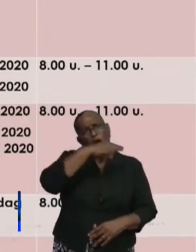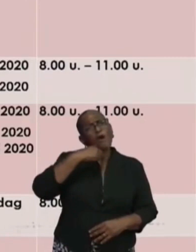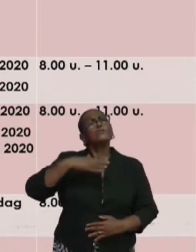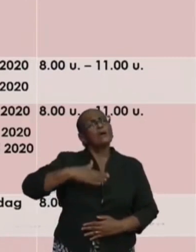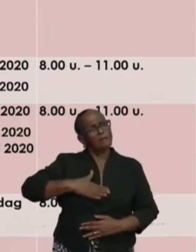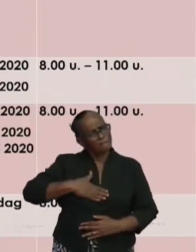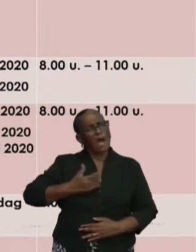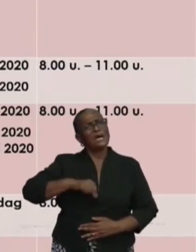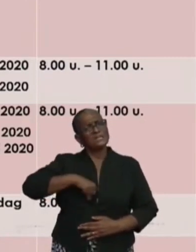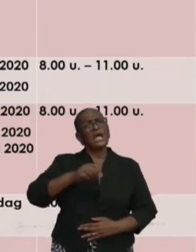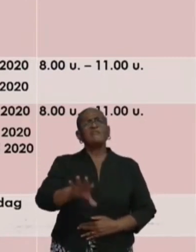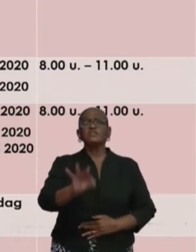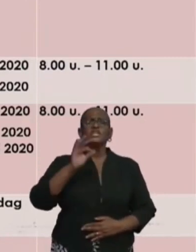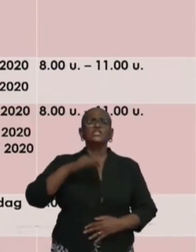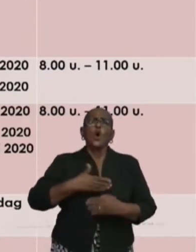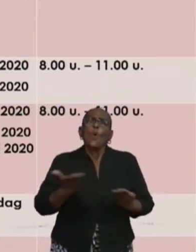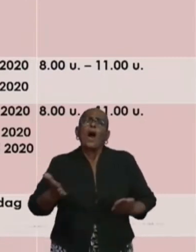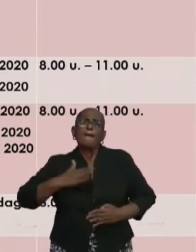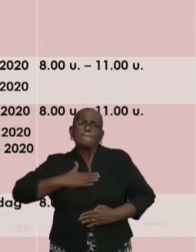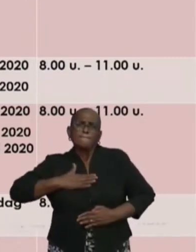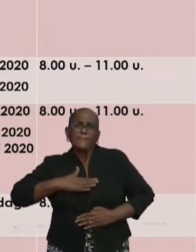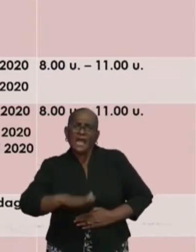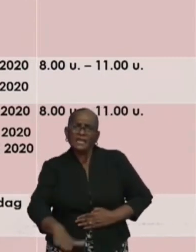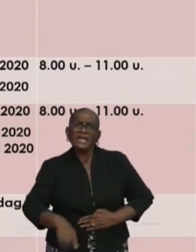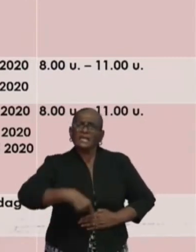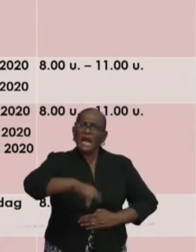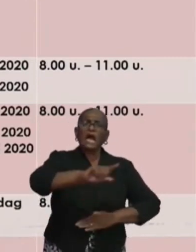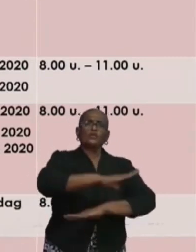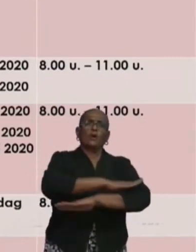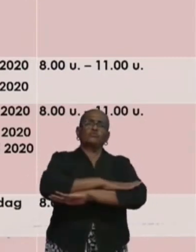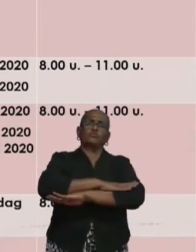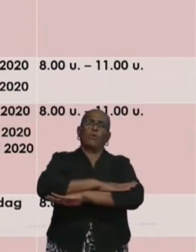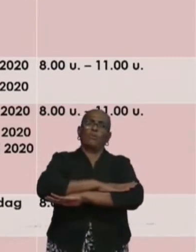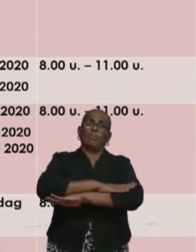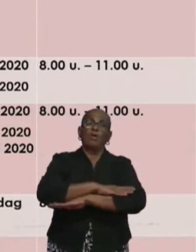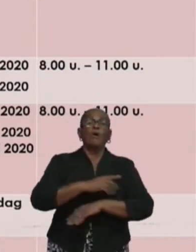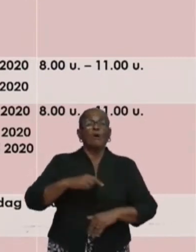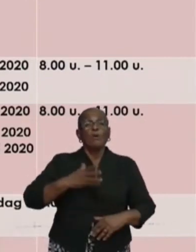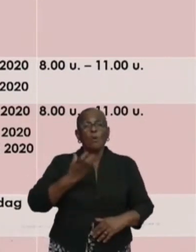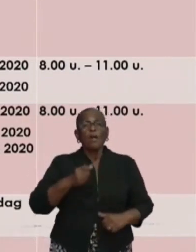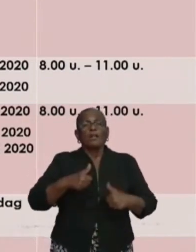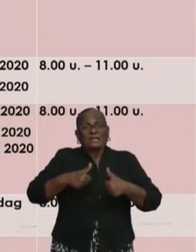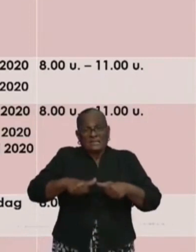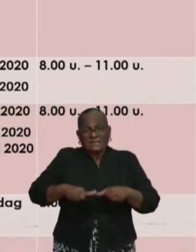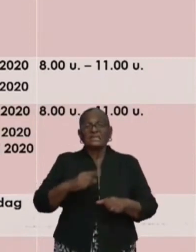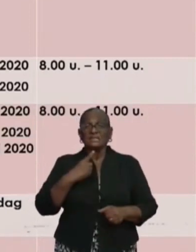om dat kind te plaatsen. Wat wij ook wensen te benadrukken,